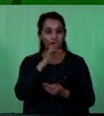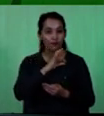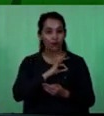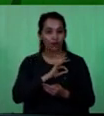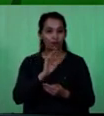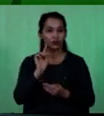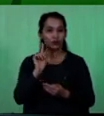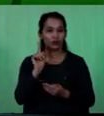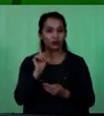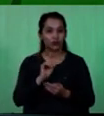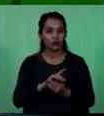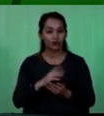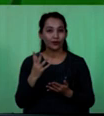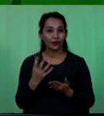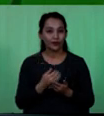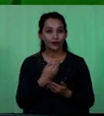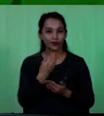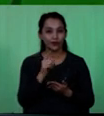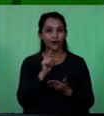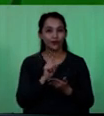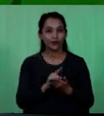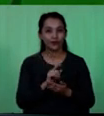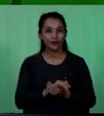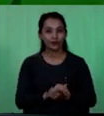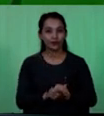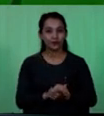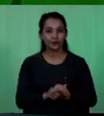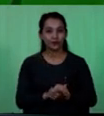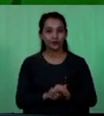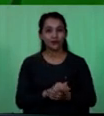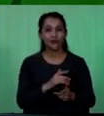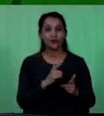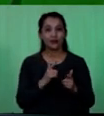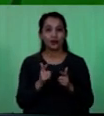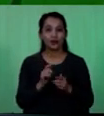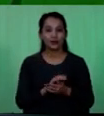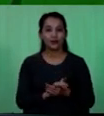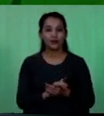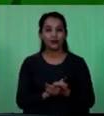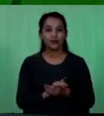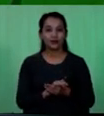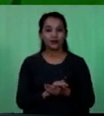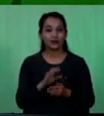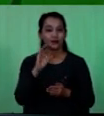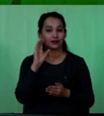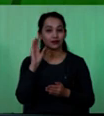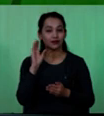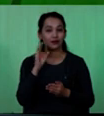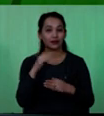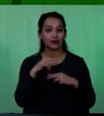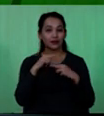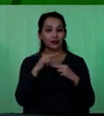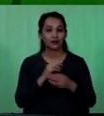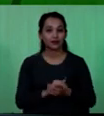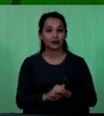nima ekanligini topish bu sizning vazifangiz bo'ladi. Tayyormisiz? Unday bo'lsa, diqqat bilan tinglang.